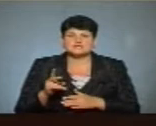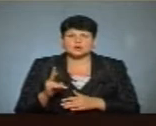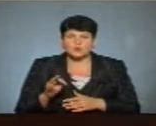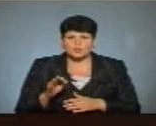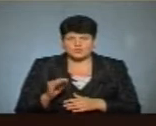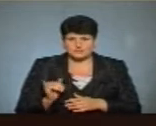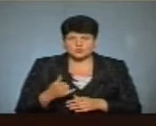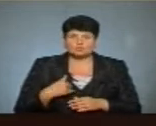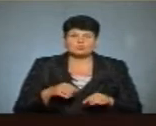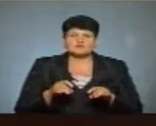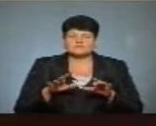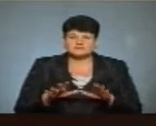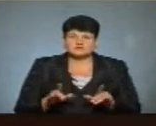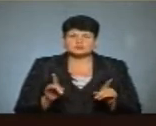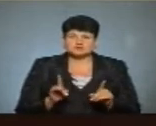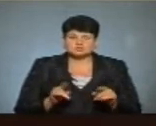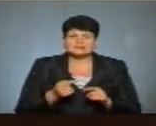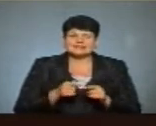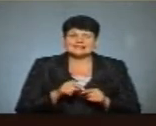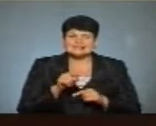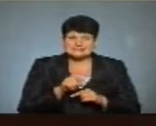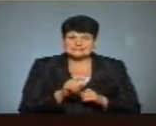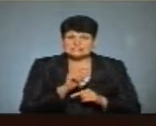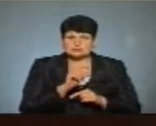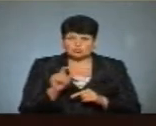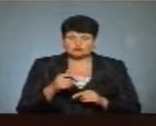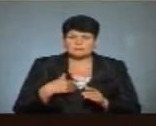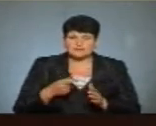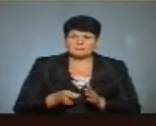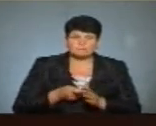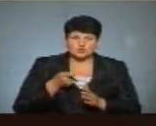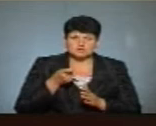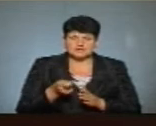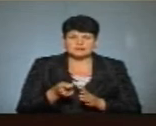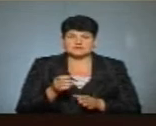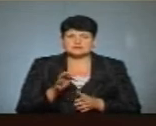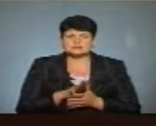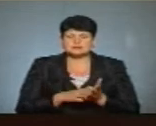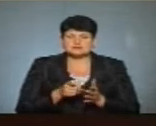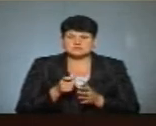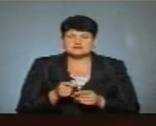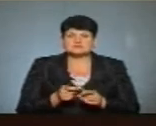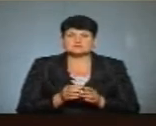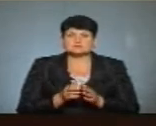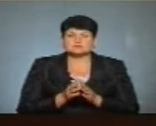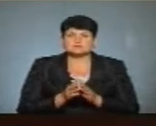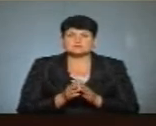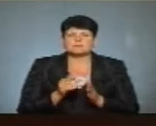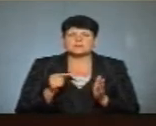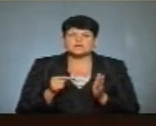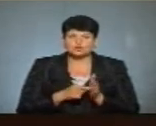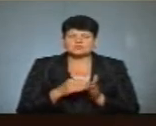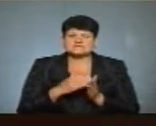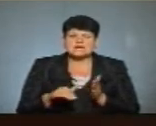ми вирішили, що саме на ці пункти ми подаємо позов з метою того, щоб скасувати